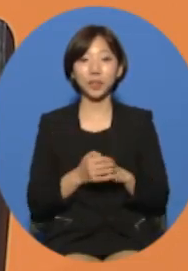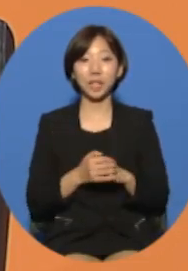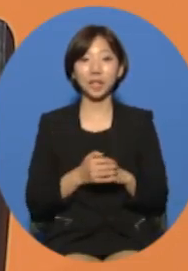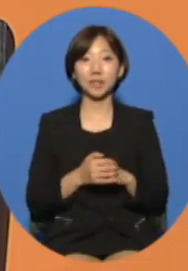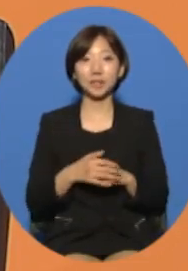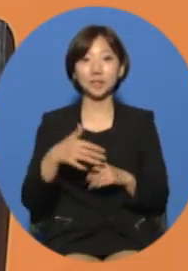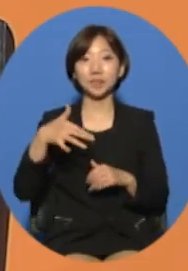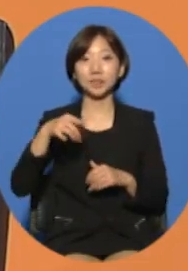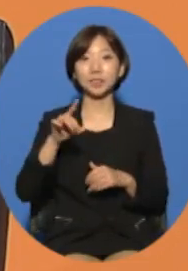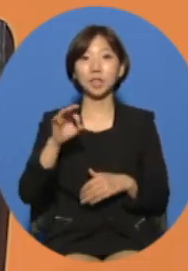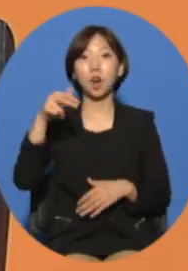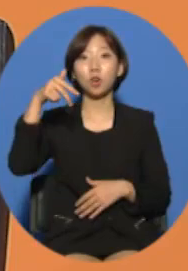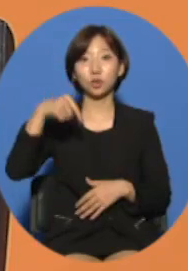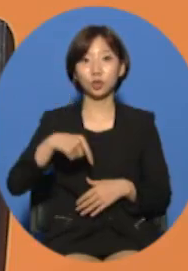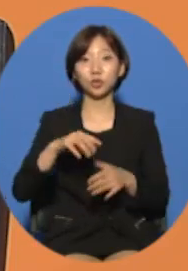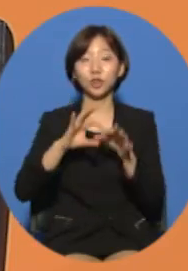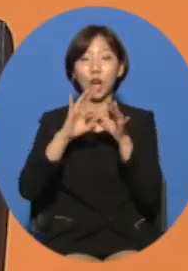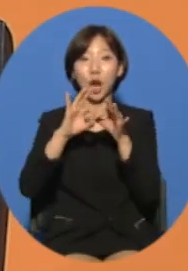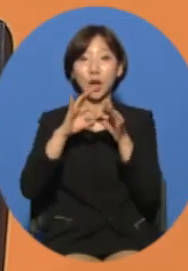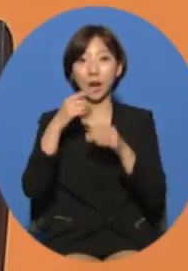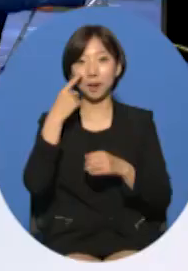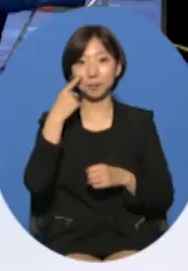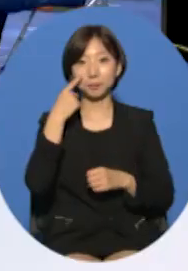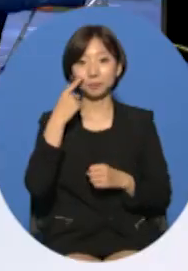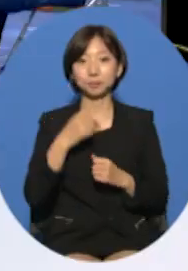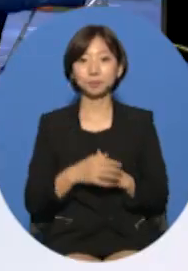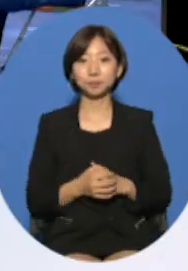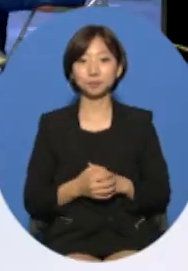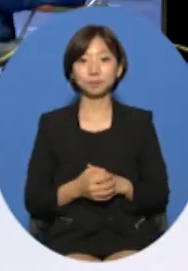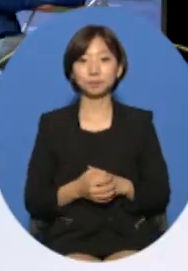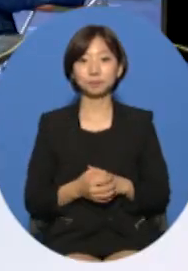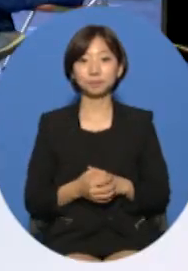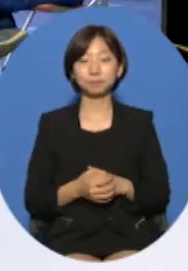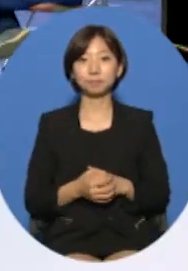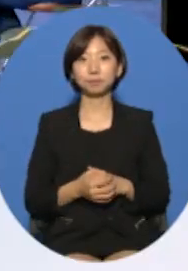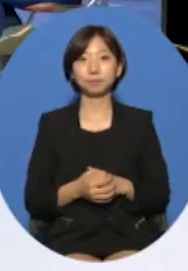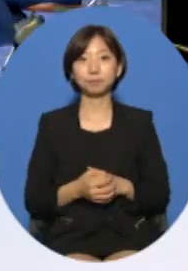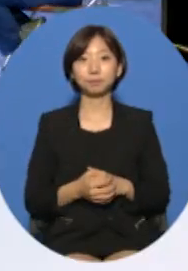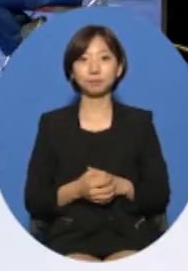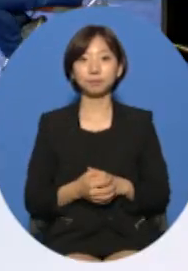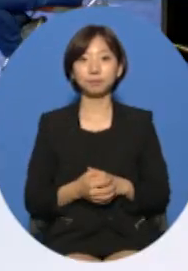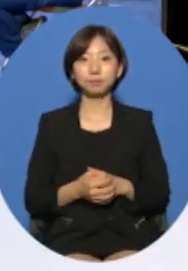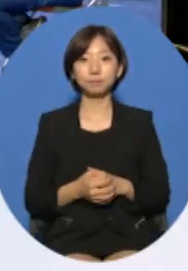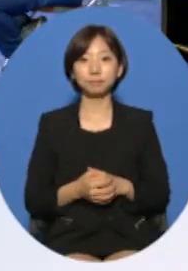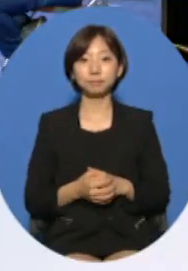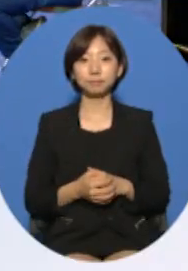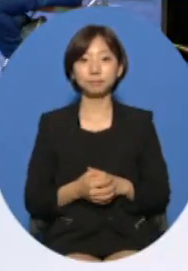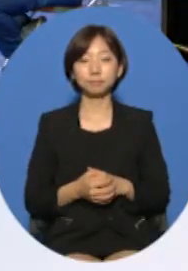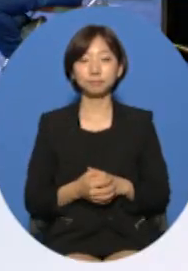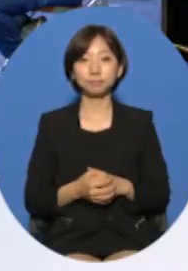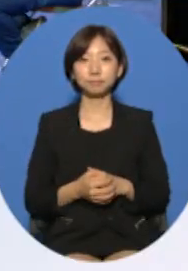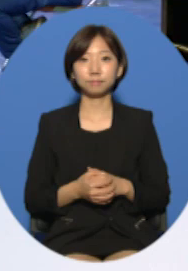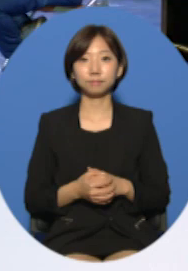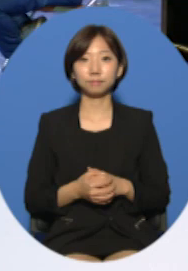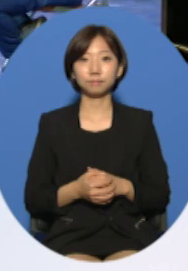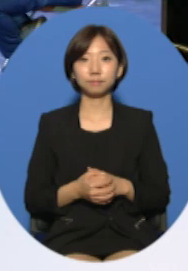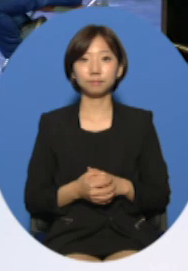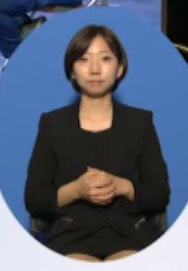청주 연결해 보겠습니다. 충북 청주시 상당구 금천동 제4투표소에 김나연 리포터 나와주십시오.